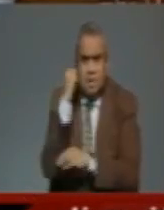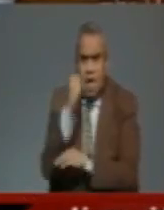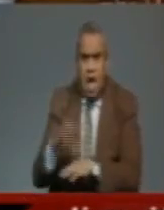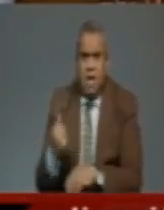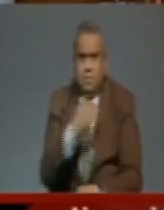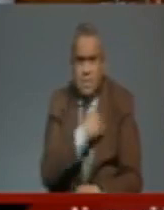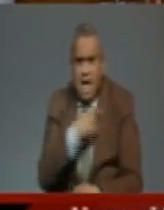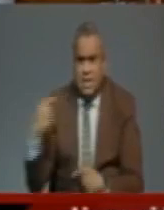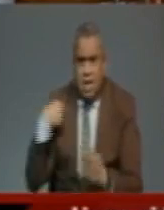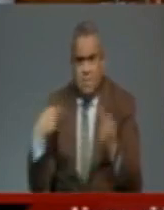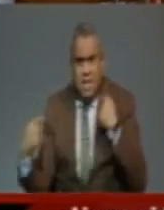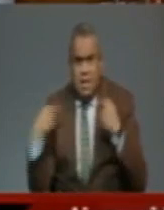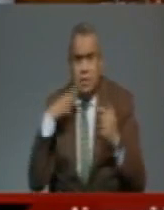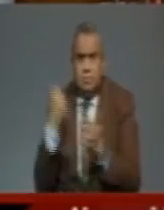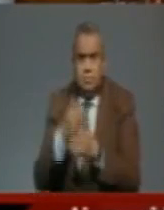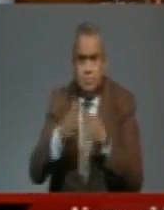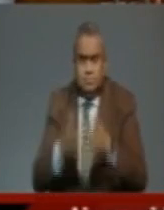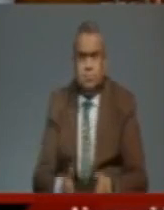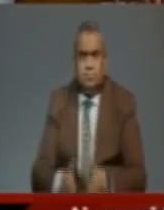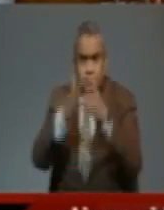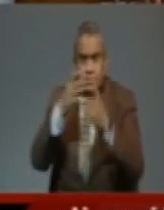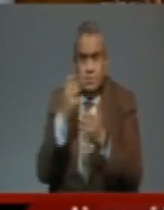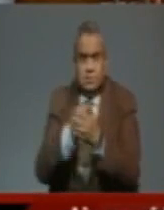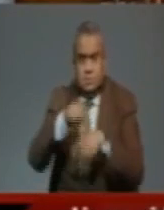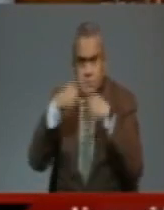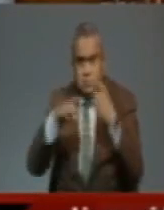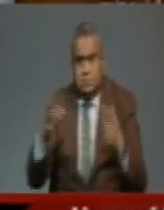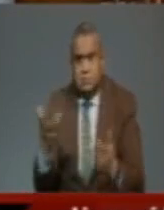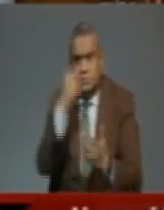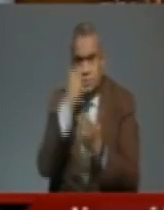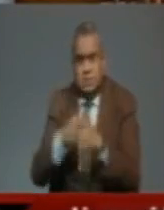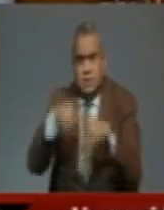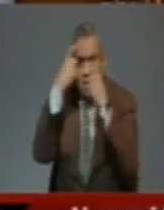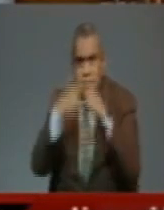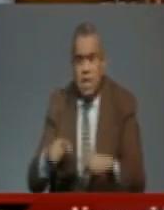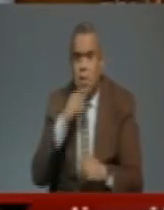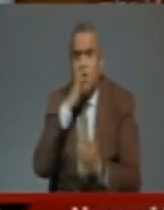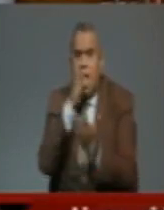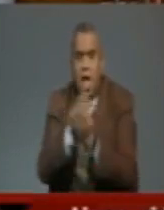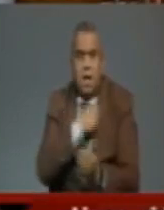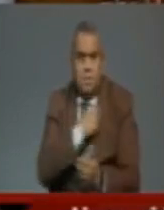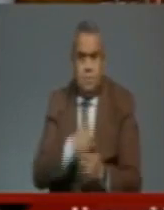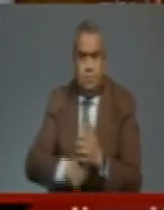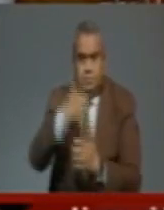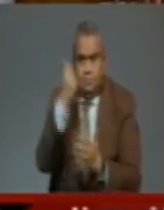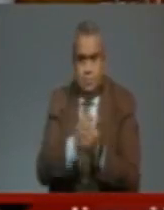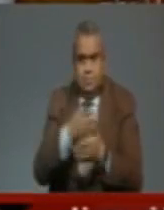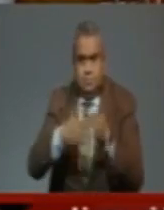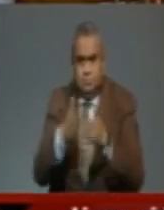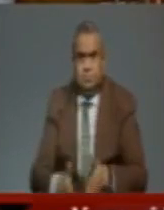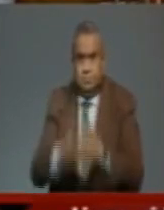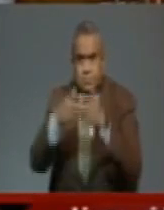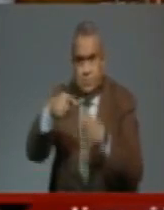فيها هذا البرج. طبعا الكلام ده فندم كله رجع للدوله والدوله خدت حقها واصبح ده ملكنا بالاراضي المحيطه حتى بيه